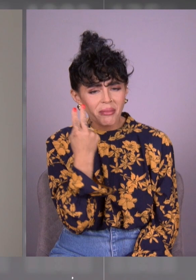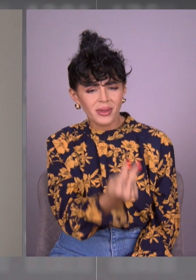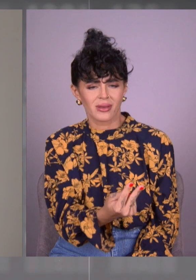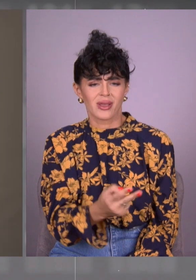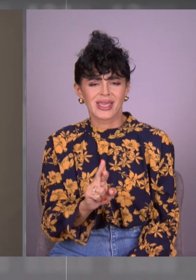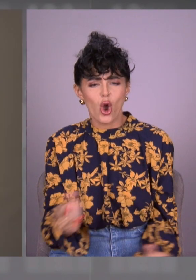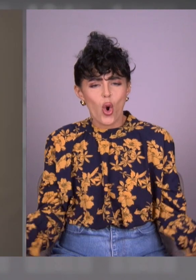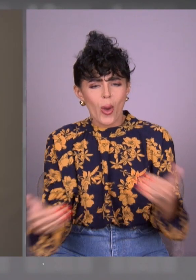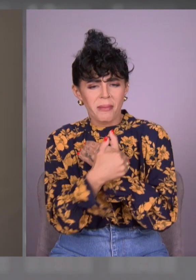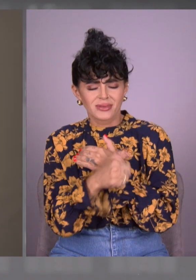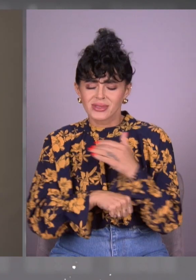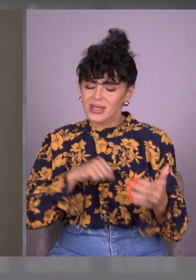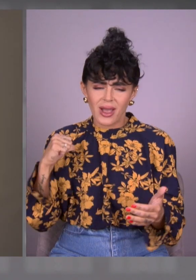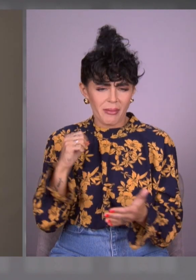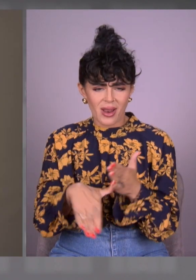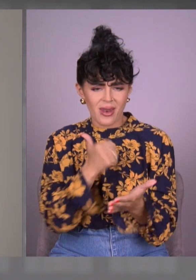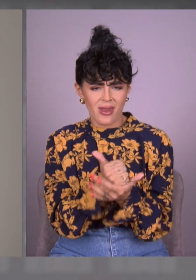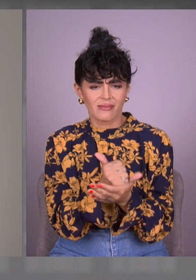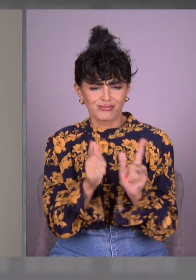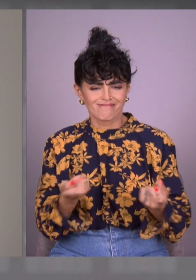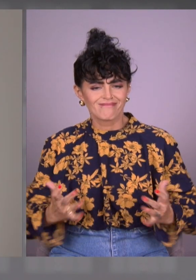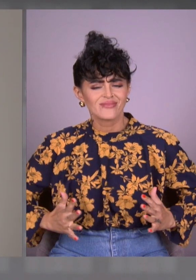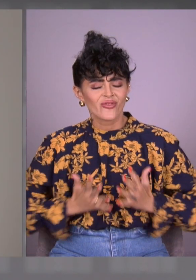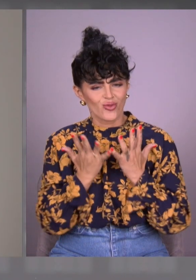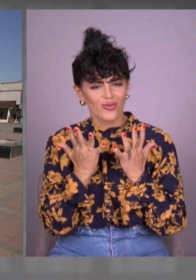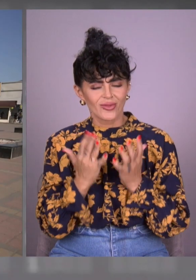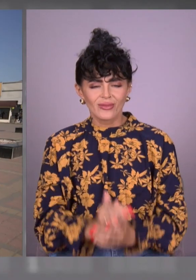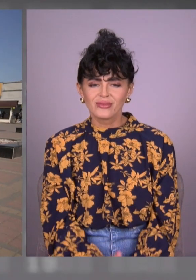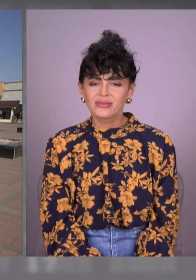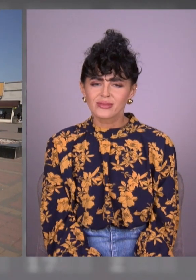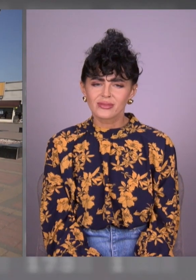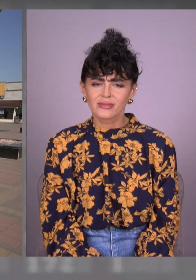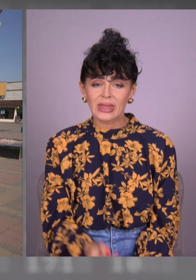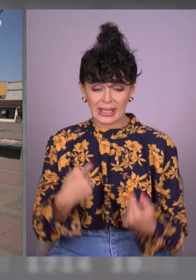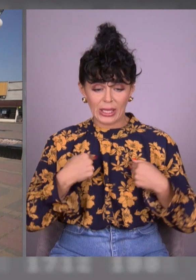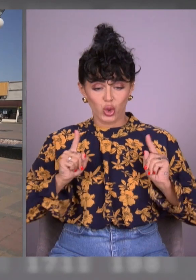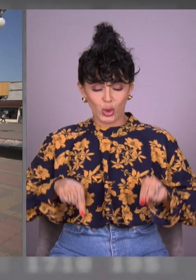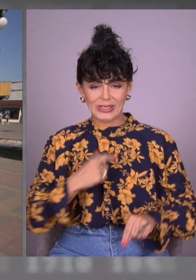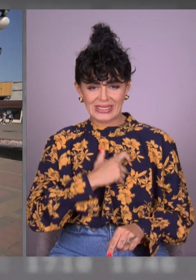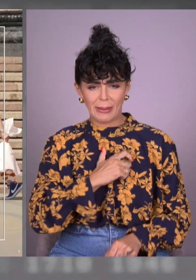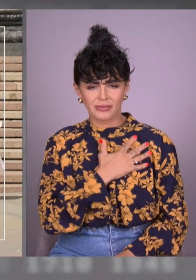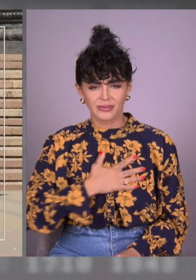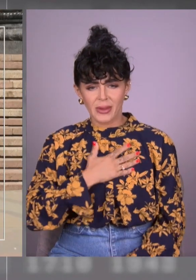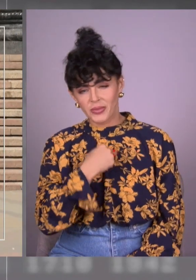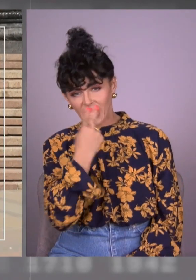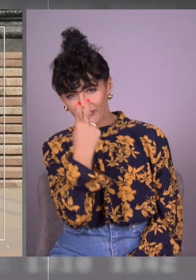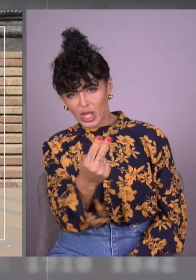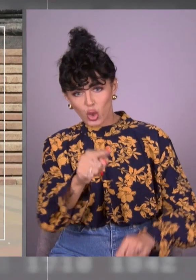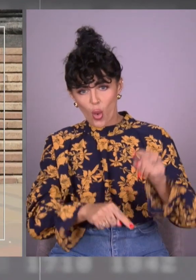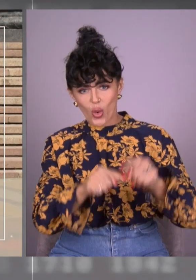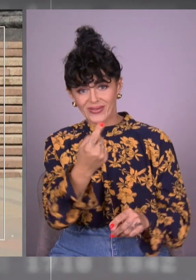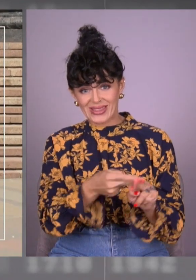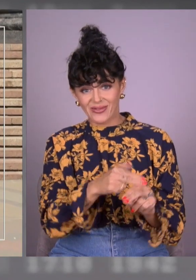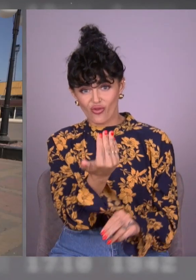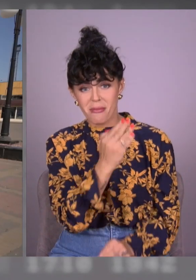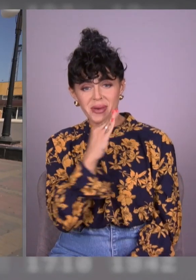неї обійняти. Це дуже буде зворушливо. Я дуже хвилююся, я вже бачу батьків, ось вони стоять спиною,